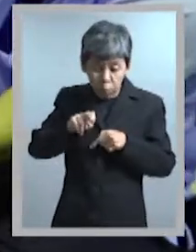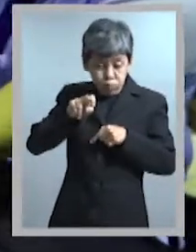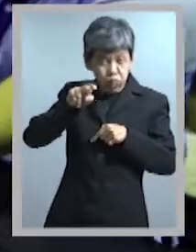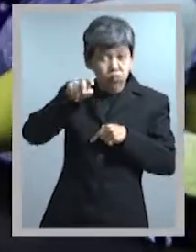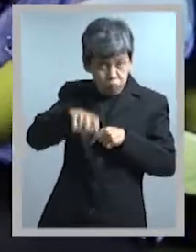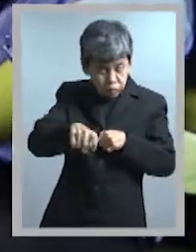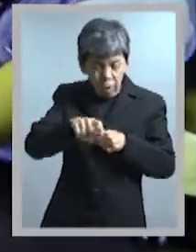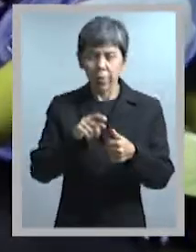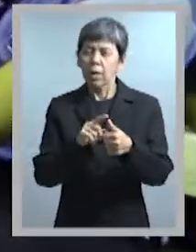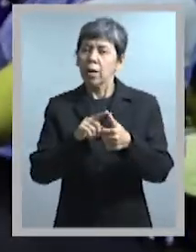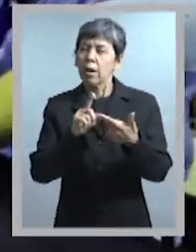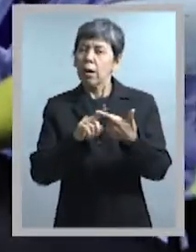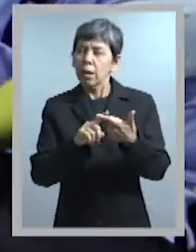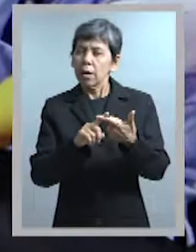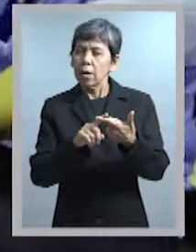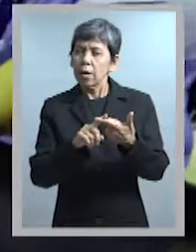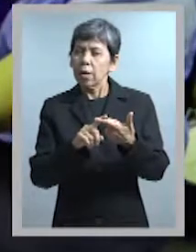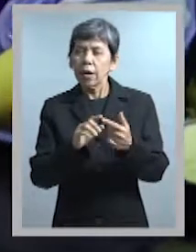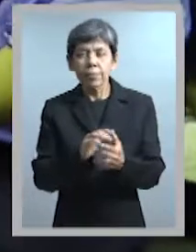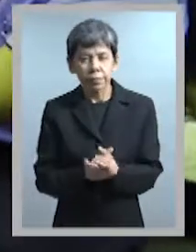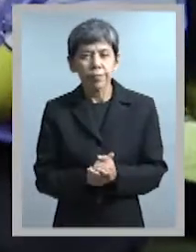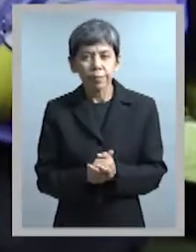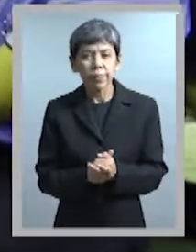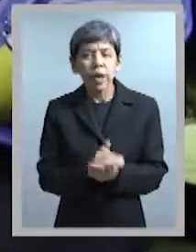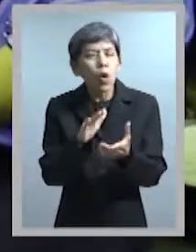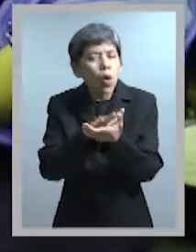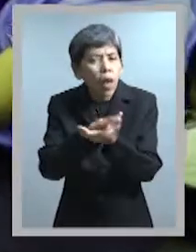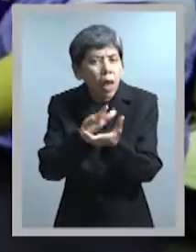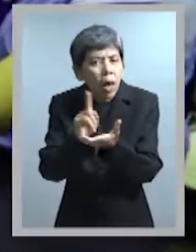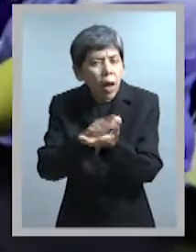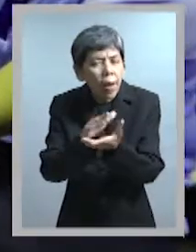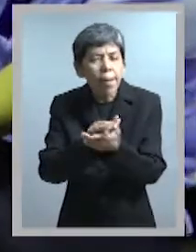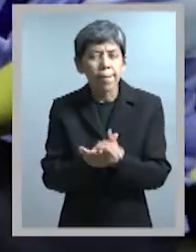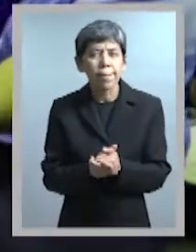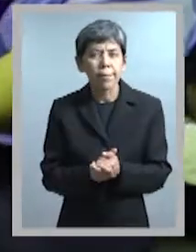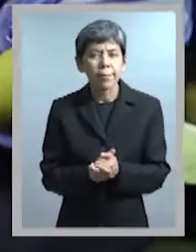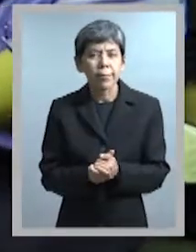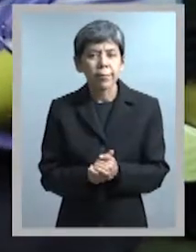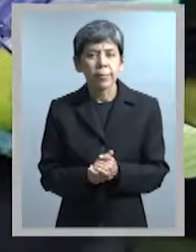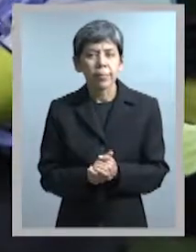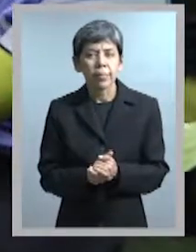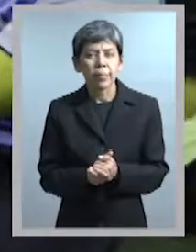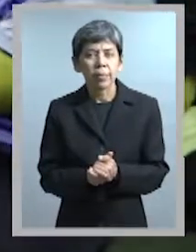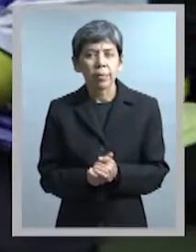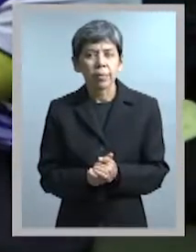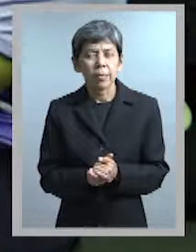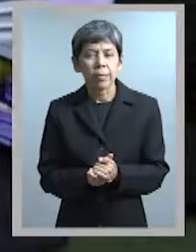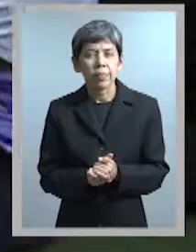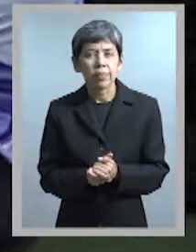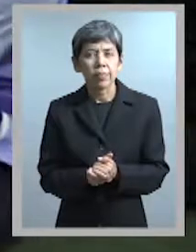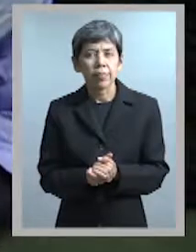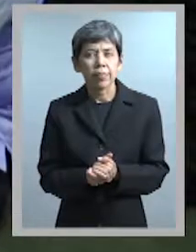กระโดดไปแล้วก็วิ่ง สีเหลืองนะคะ แล้วก็วิ่ง ครับนี่มาจากโรงเรียนอะไรครับ จาก เรือไฟ อะไรนะ